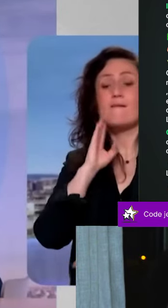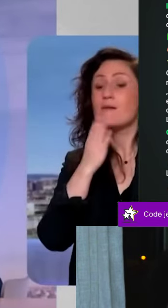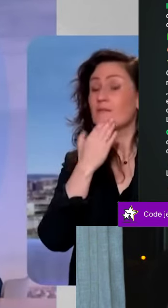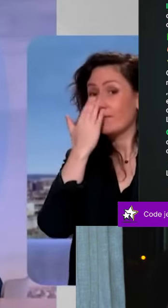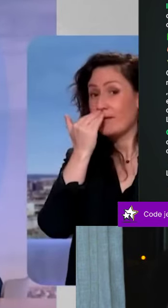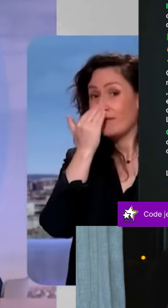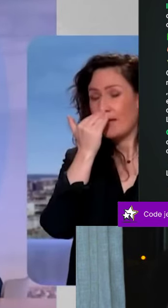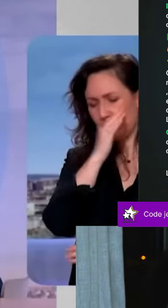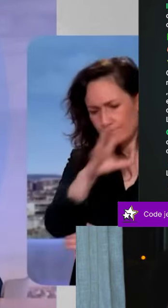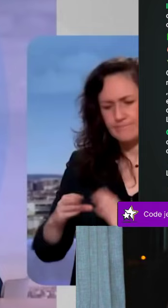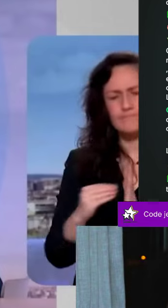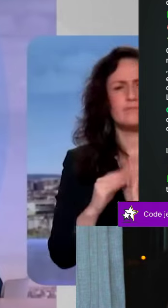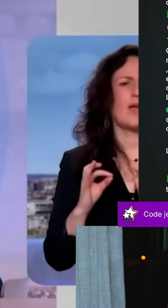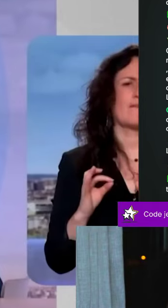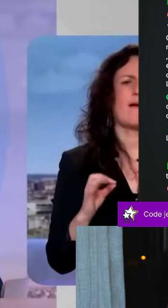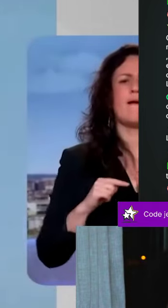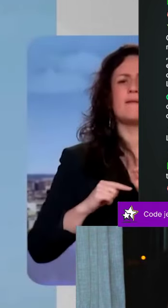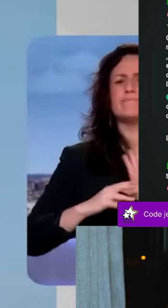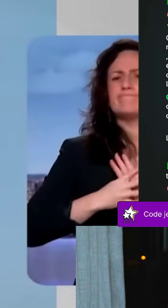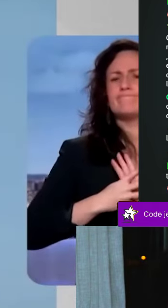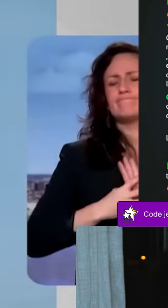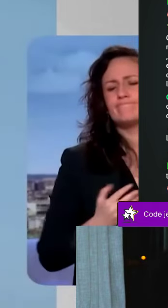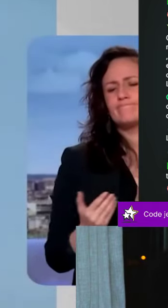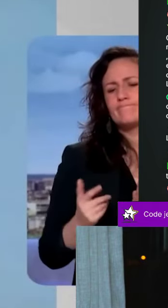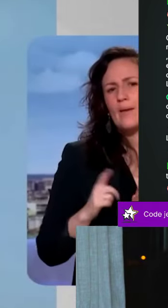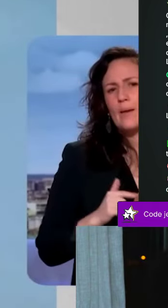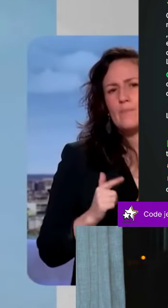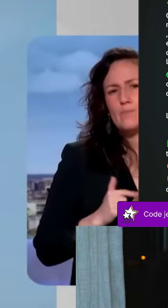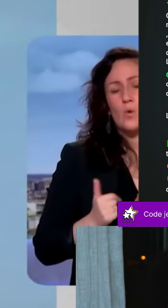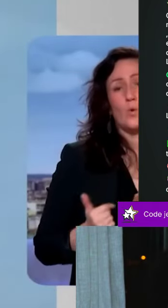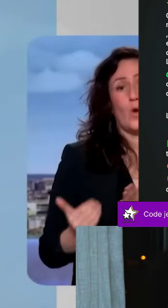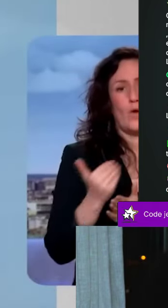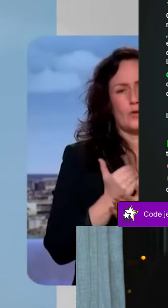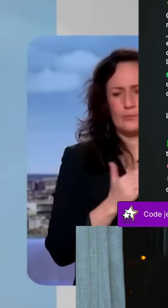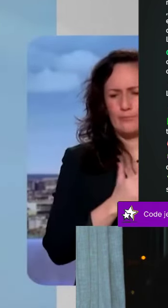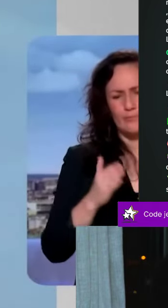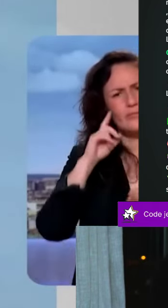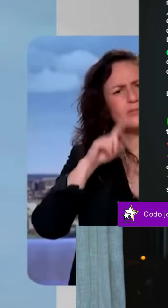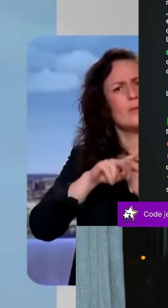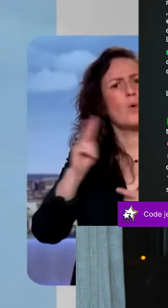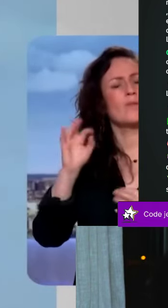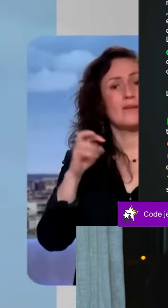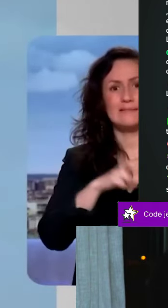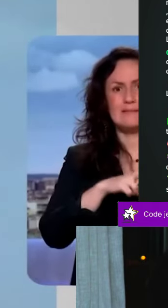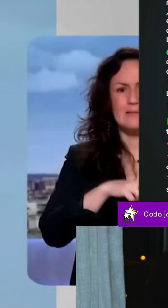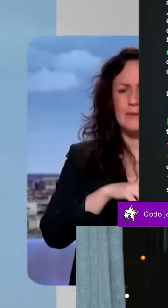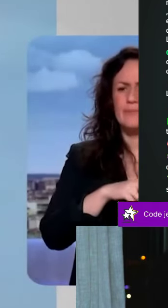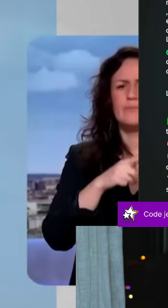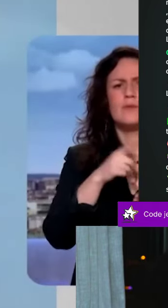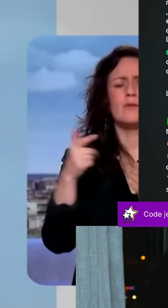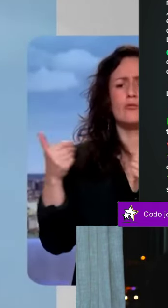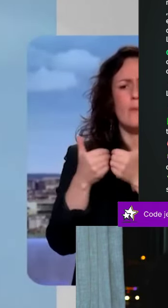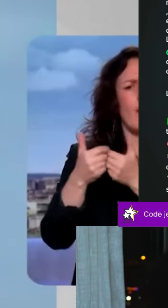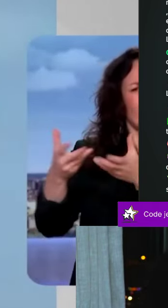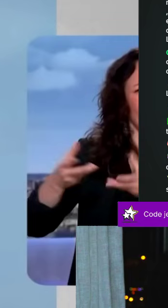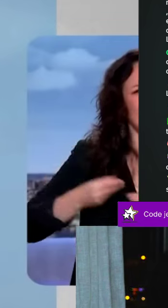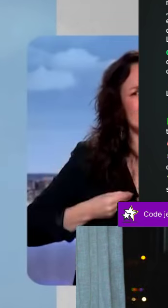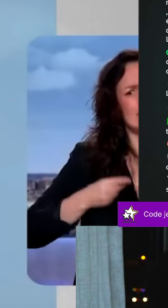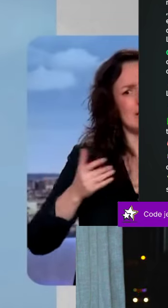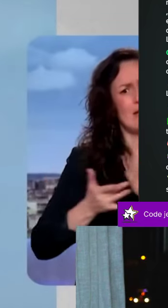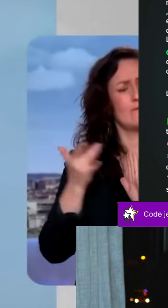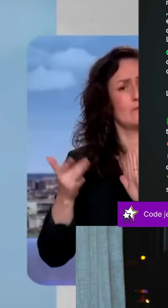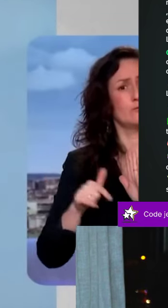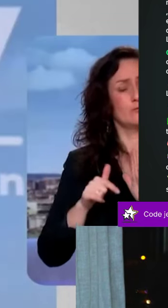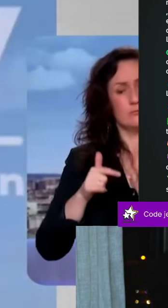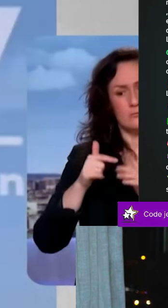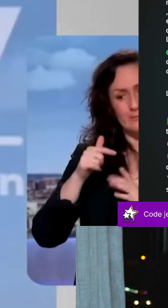réindexation du barê de l'impôt sur le revenu autre sujet rapidement sur la Syrie faut-il suspendre les demandes d'asile des réfugiés syriens comme c'est déjà le cas dans de nombreux pays autour de nous